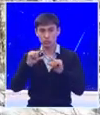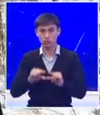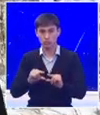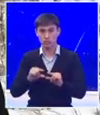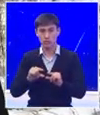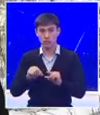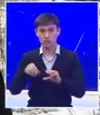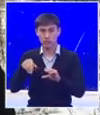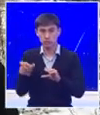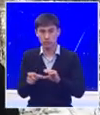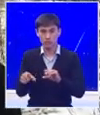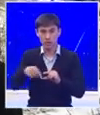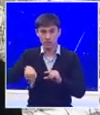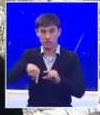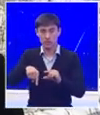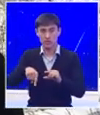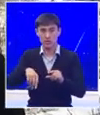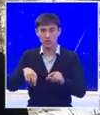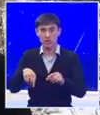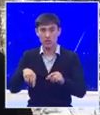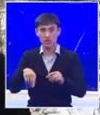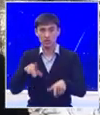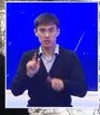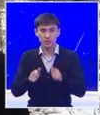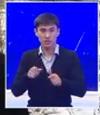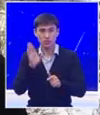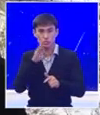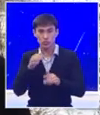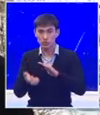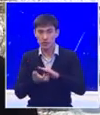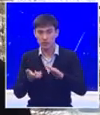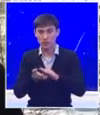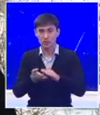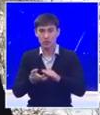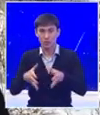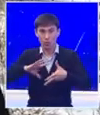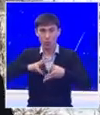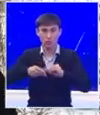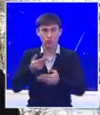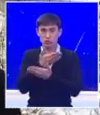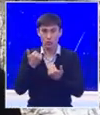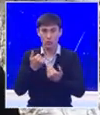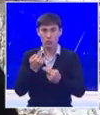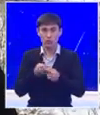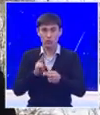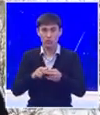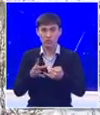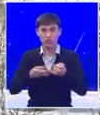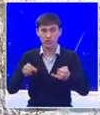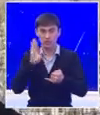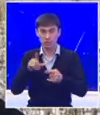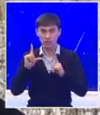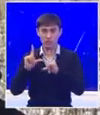ол скважинаның. Жоқ, действительно скважинаның суы жетпейді деген қорытынды жоқ қой. Сондықтан ана жер суды